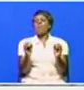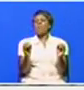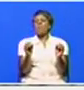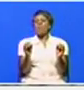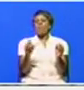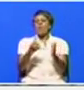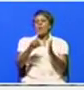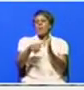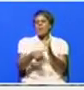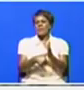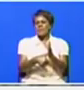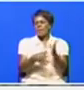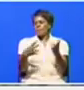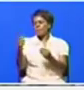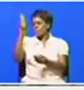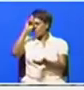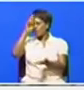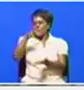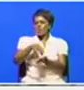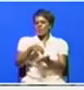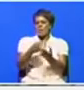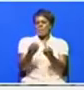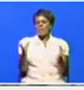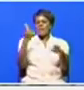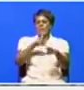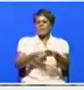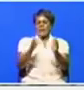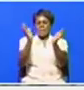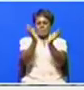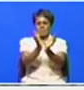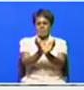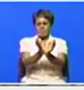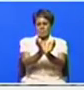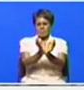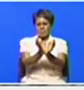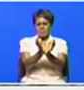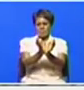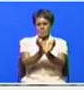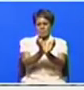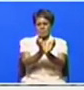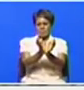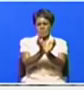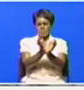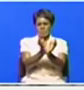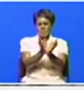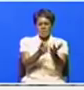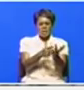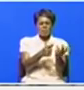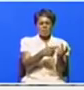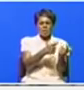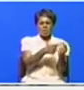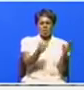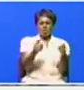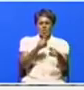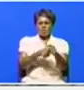tunasikia ameibukia yuko polisi. Mara nyingi amekamatwa, mara nyingi kuna mtu nimeona ameweka nani hii, amehesabu kwa muda